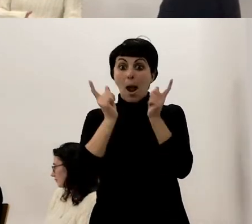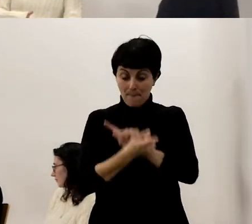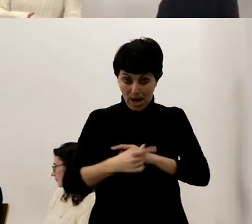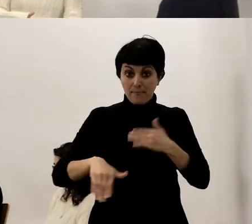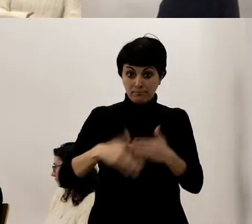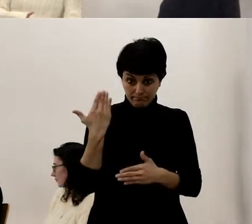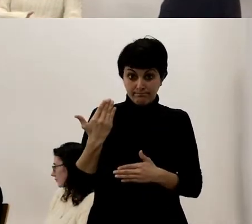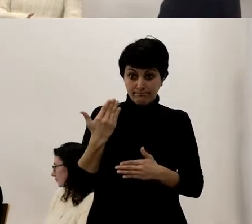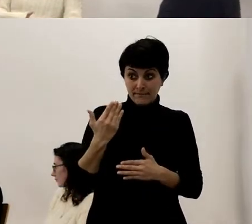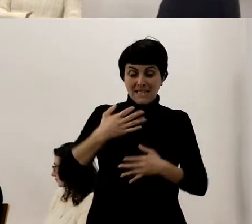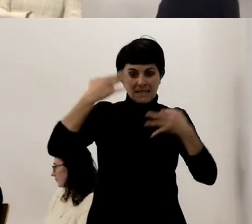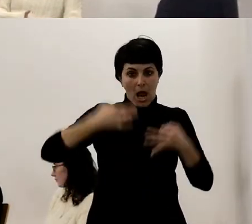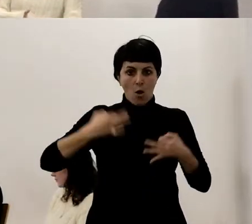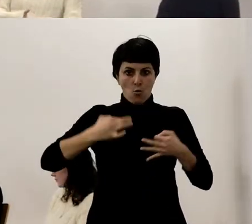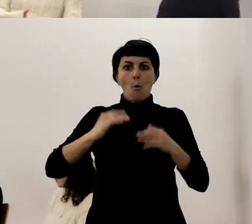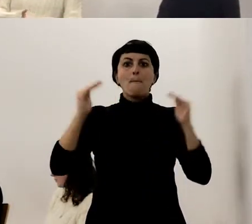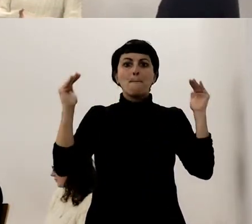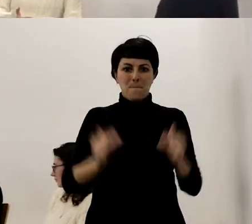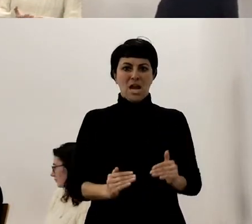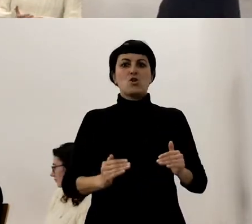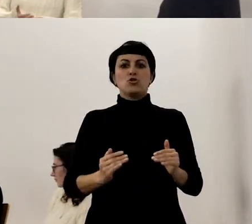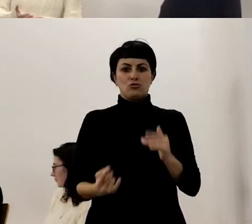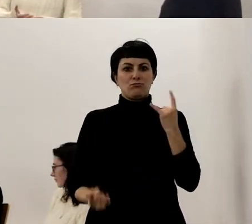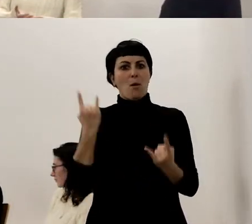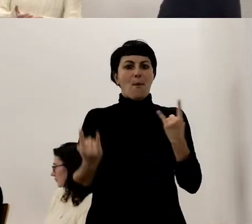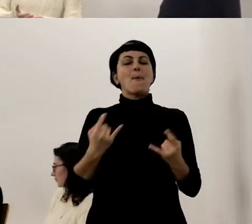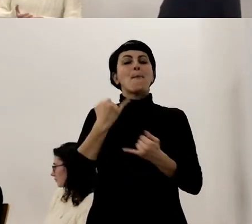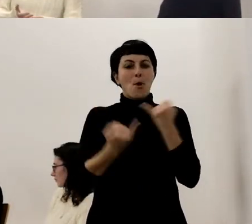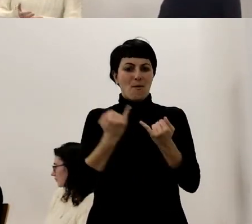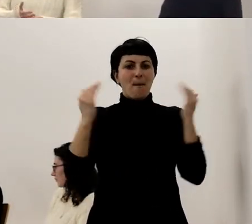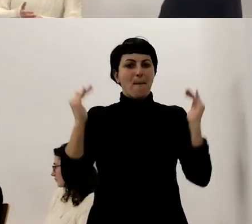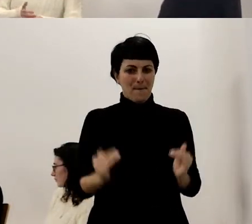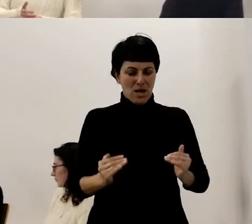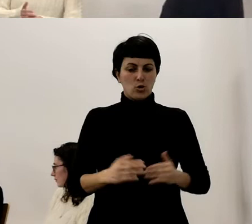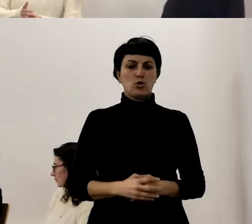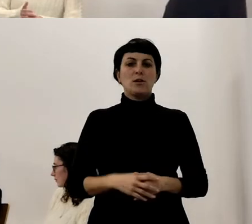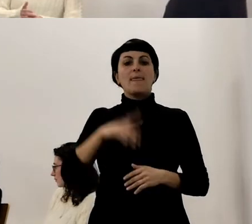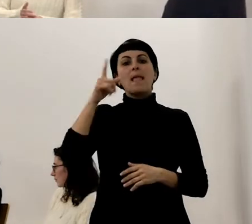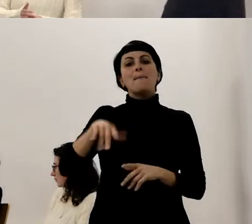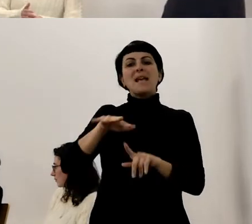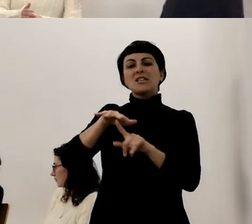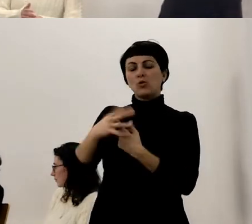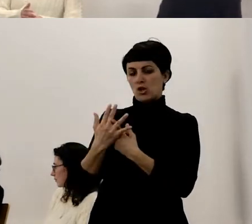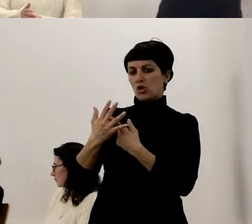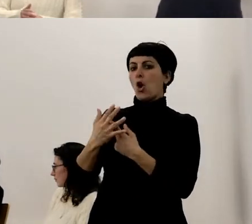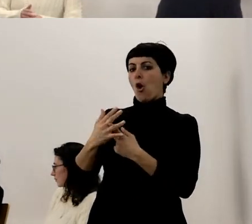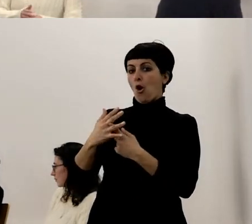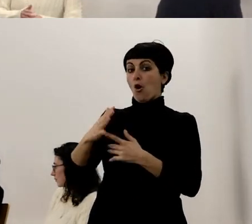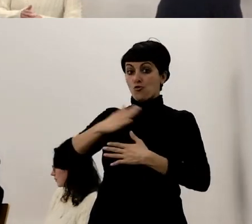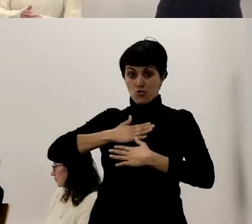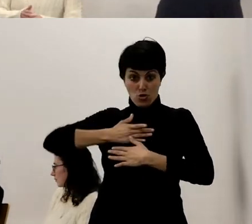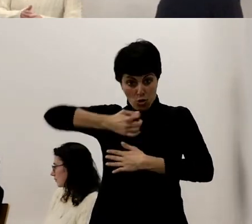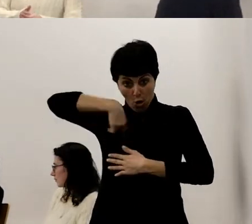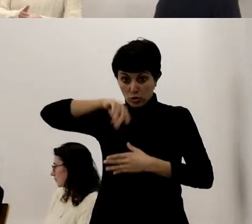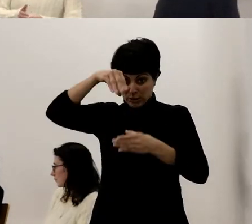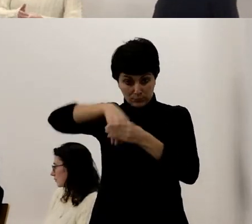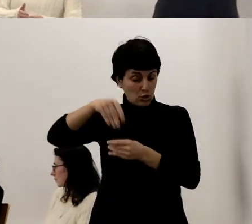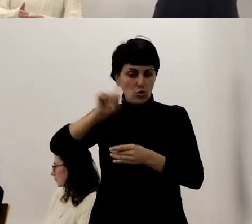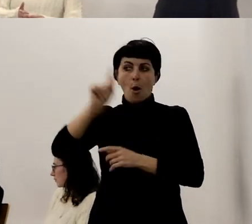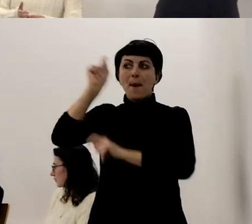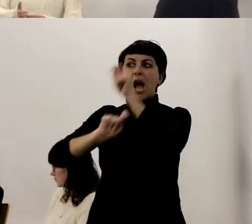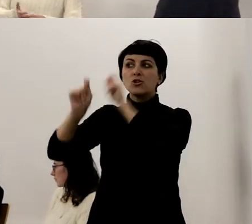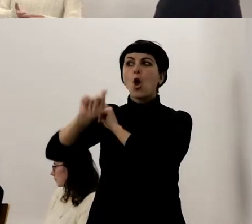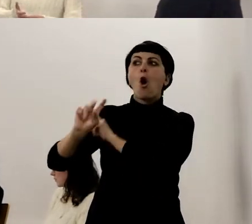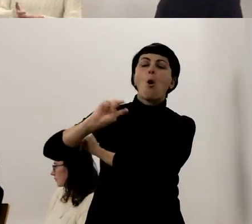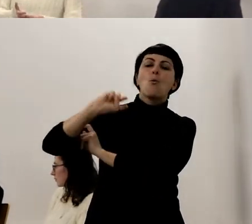no passaria tant. Després, jo puc explicar un cas no a l'associació de geganters, però a una associació on